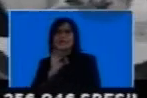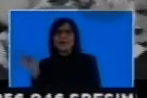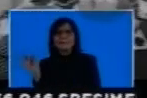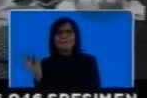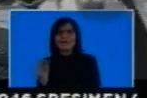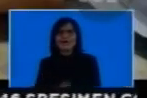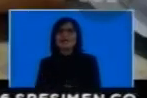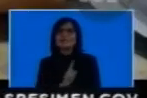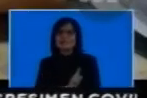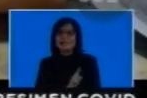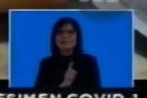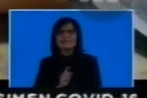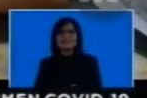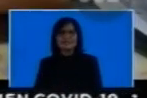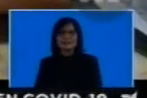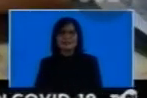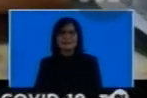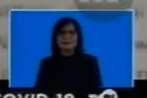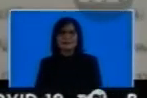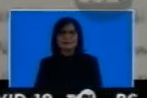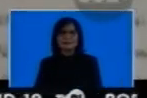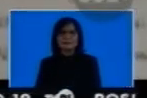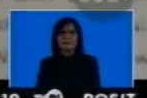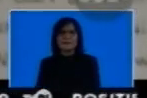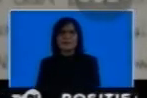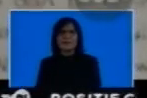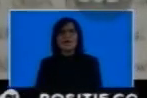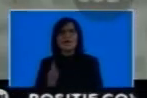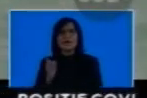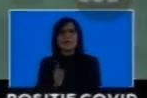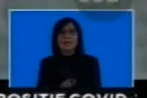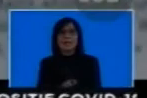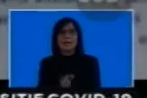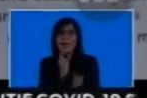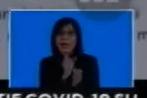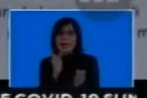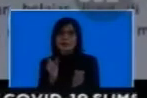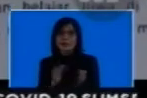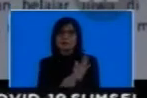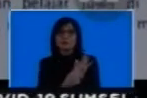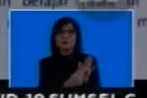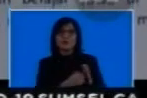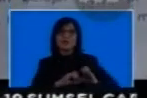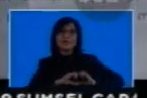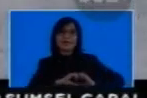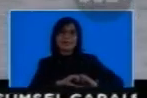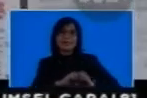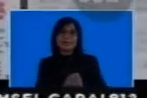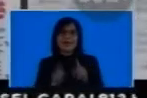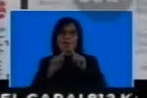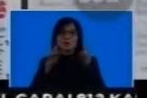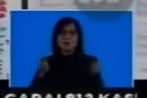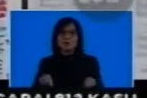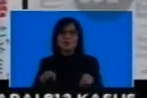pernah benar-benar sendirian. Karena kata adalah bentuk kasih dan sayang, maka surat